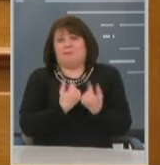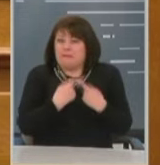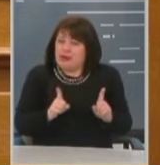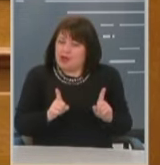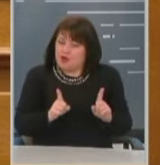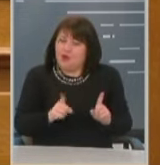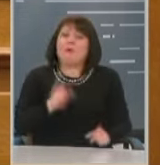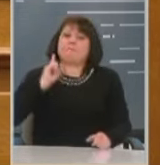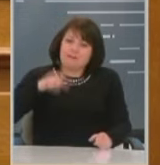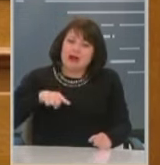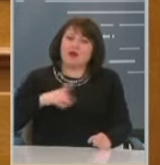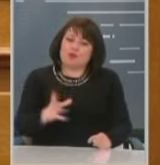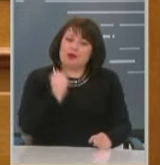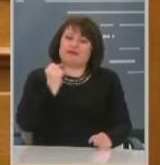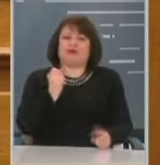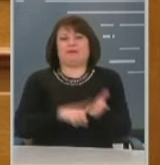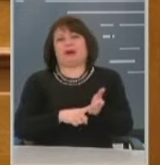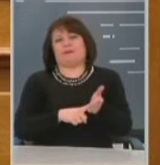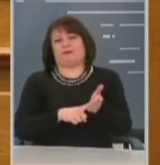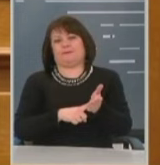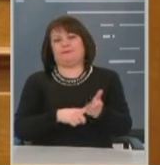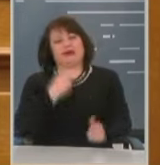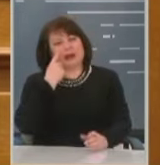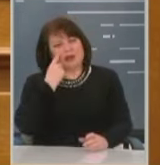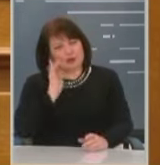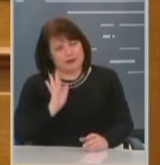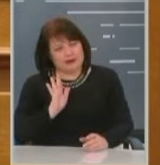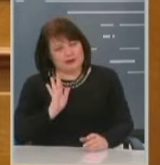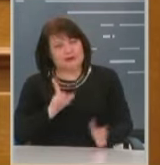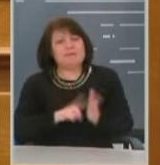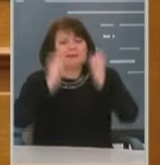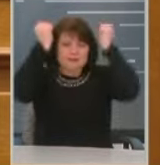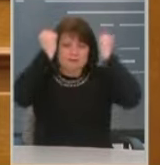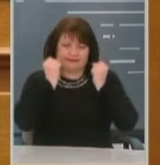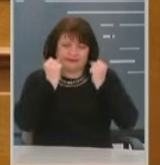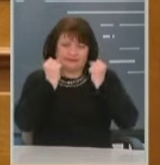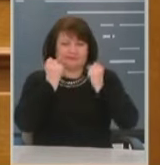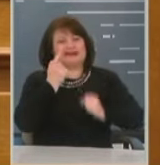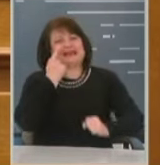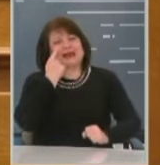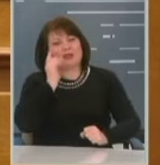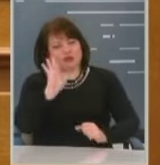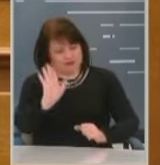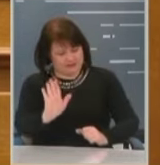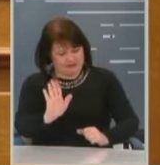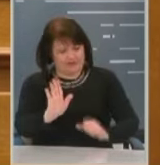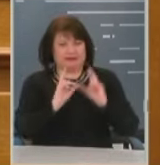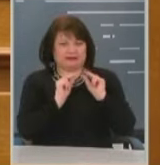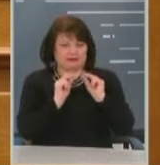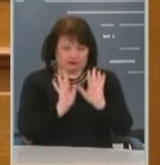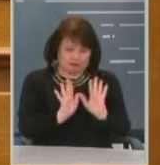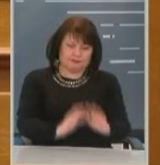πρέπει να βρούμε κάτι παράνομο. Πρέπει να βρούμε κάτι παράνομο, πρέπει να υπάρχει ζημία. Για να συνεννοηθούμε.